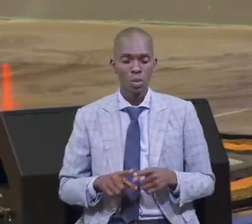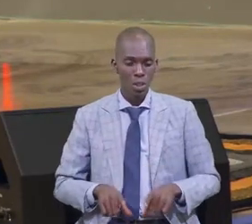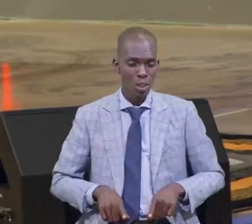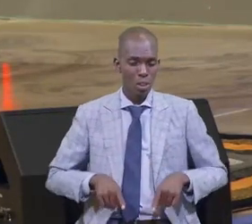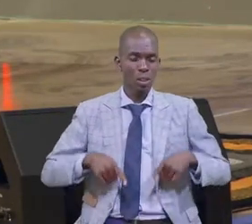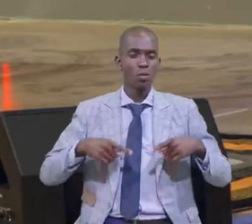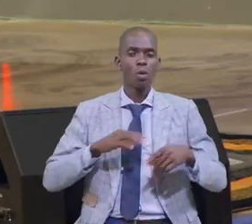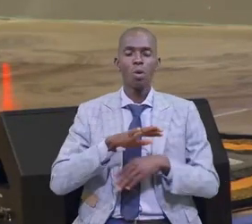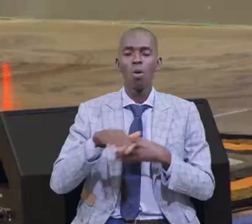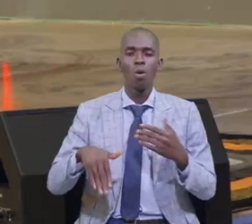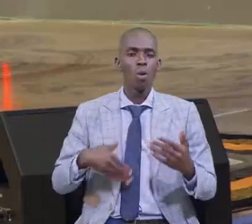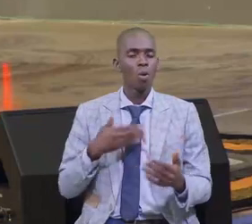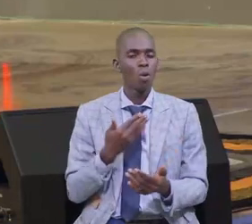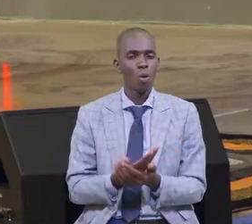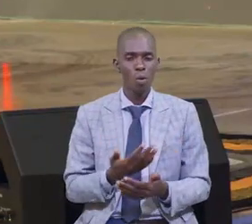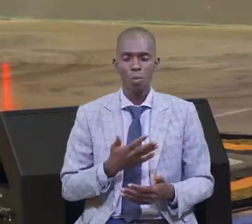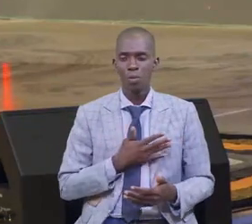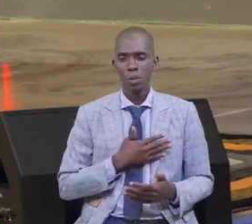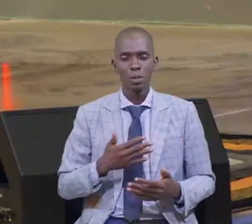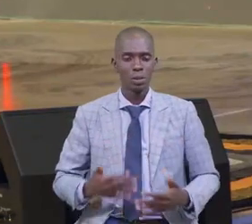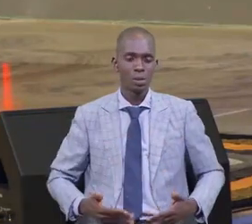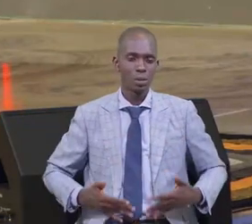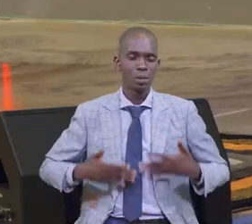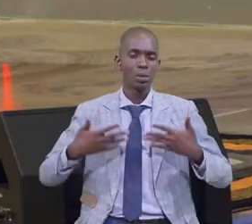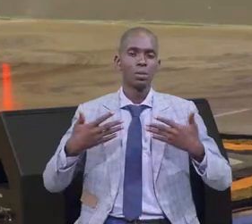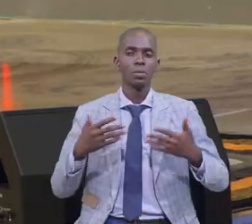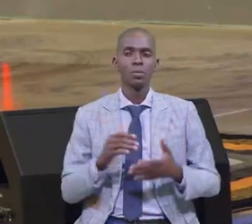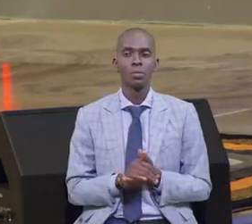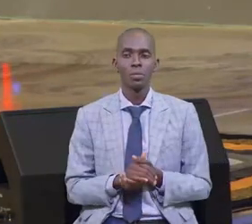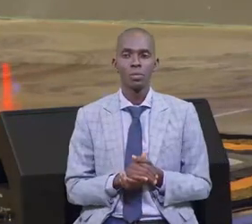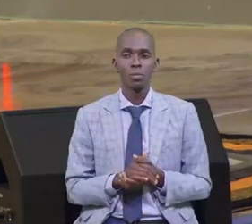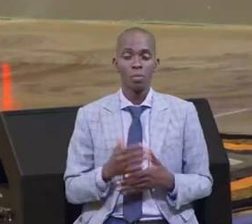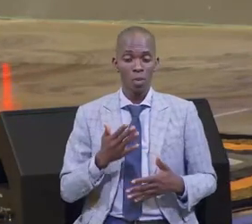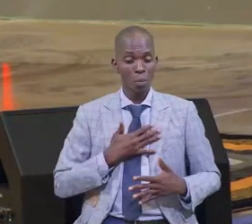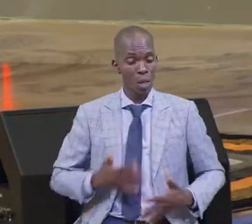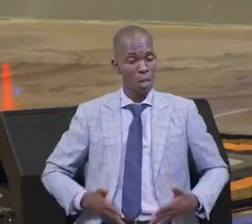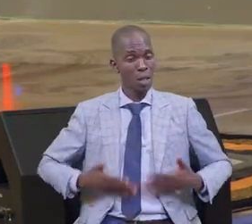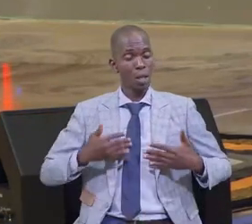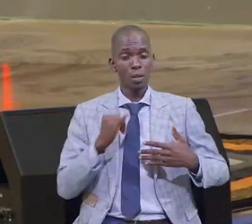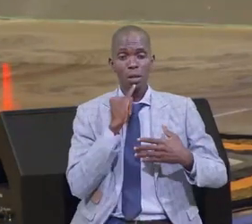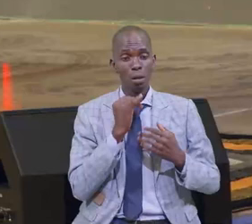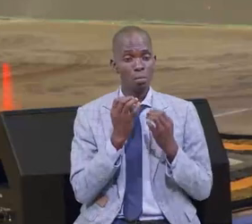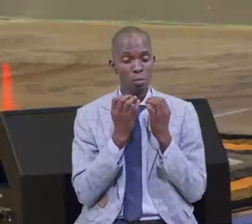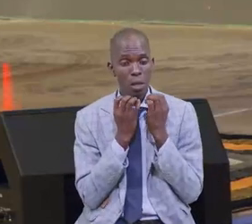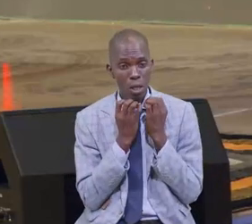Que je vive pour achever tous mes jours. Ma